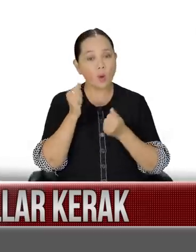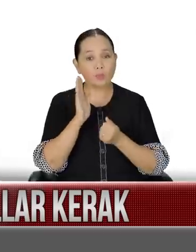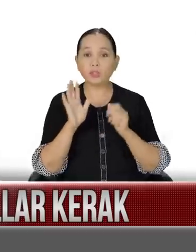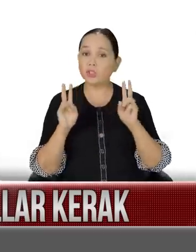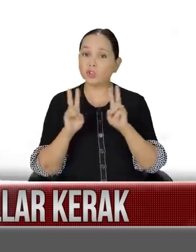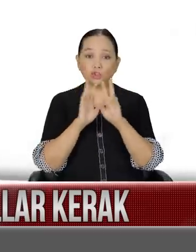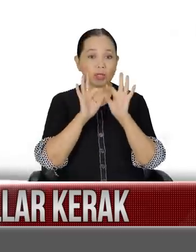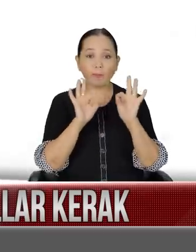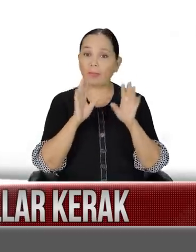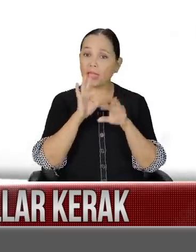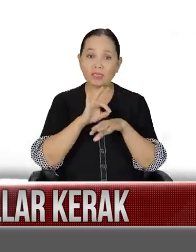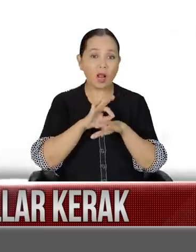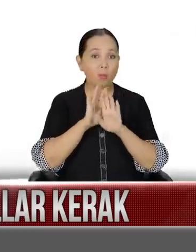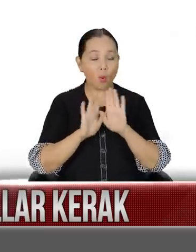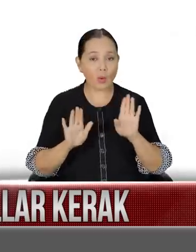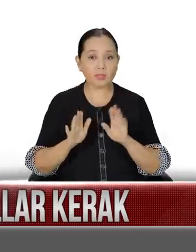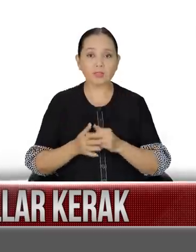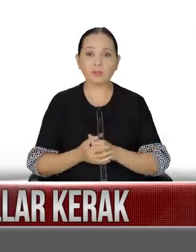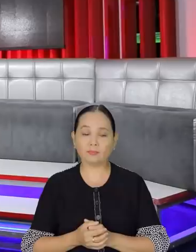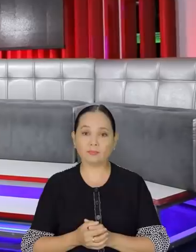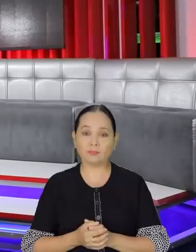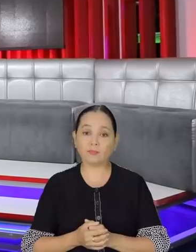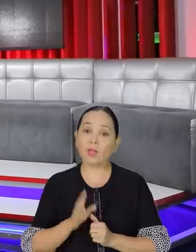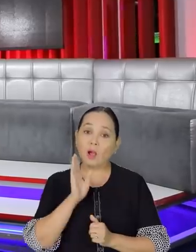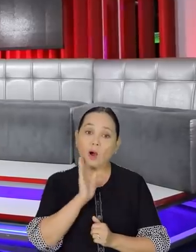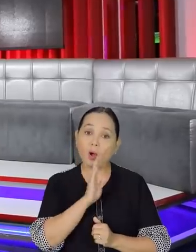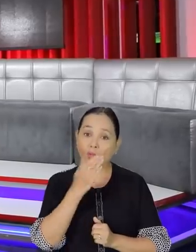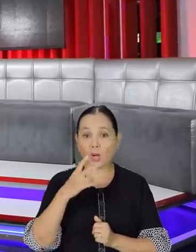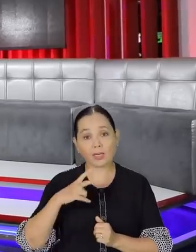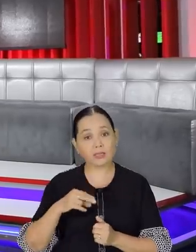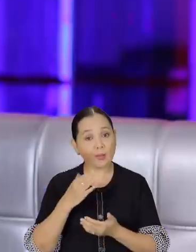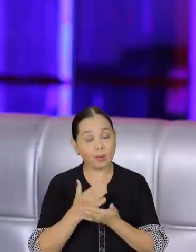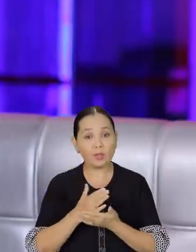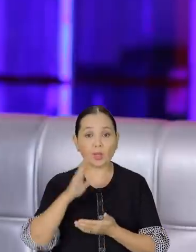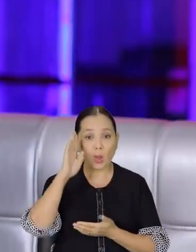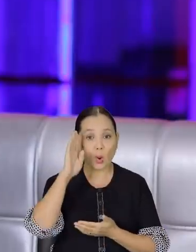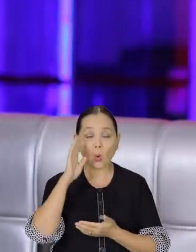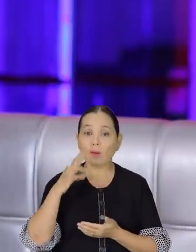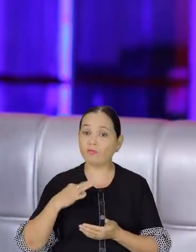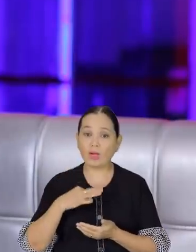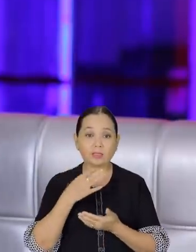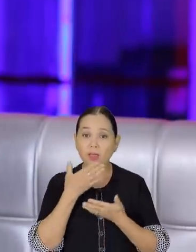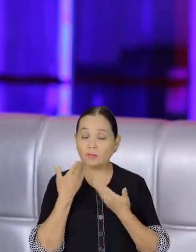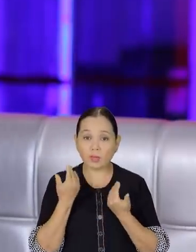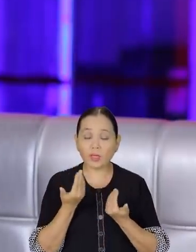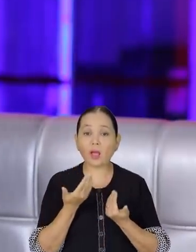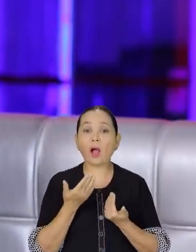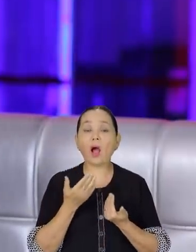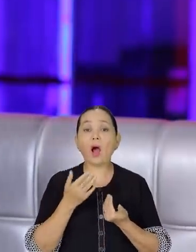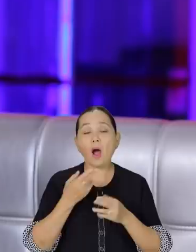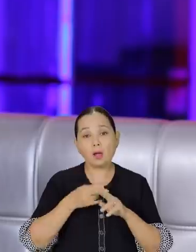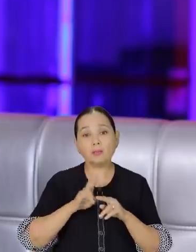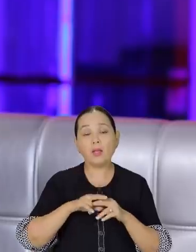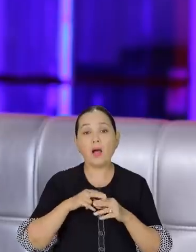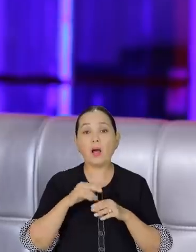sağ olsun, kıçayım kesel olmasın. Onaxonning qizlari bor, o'g'il farzandlari yo'q, lekin saxovatpesha